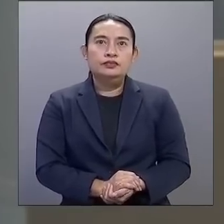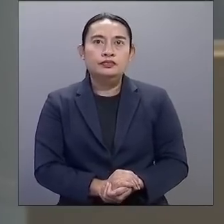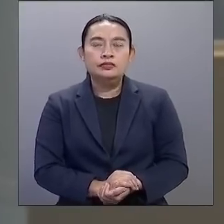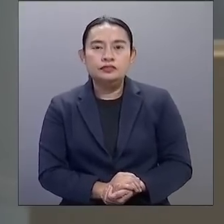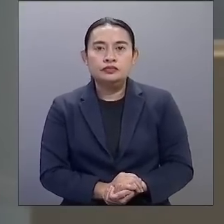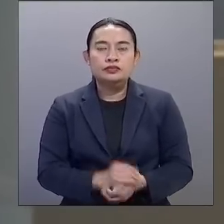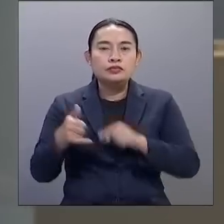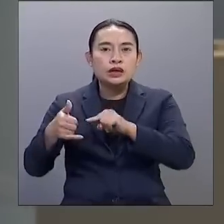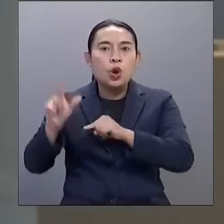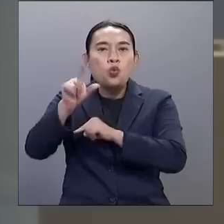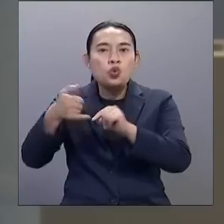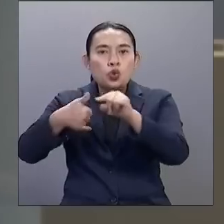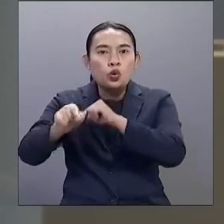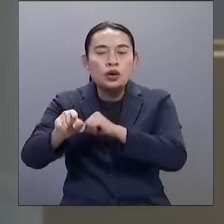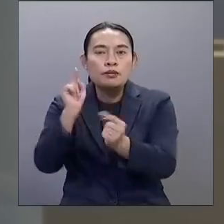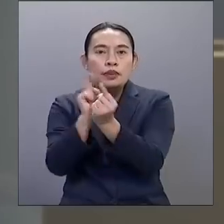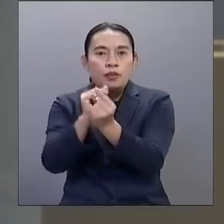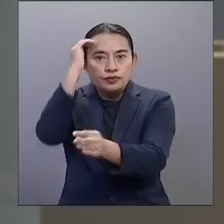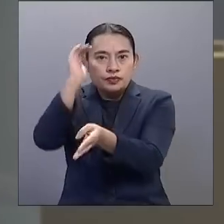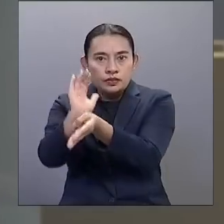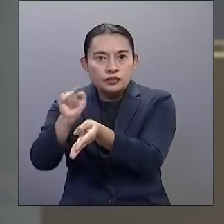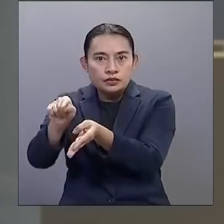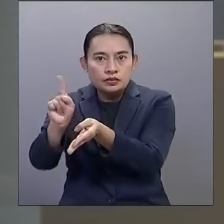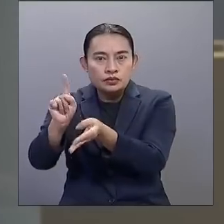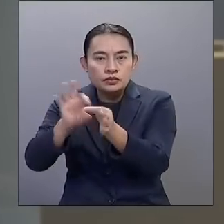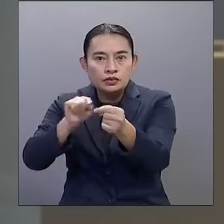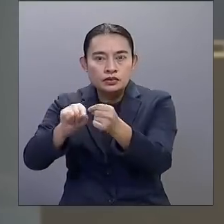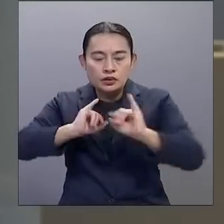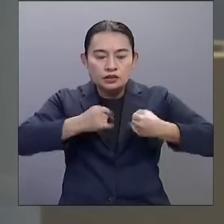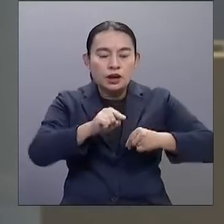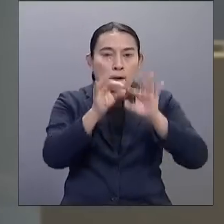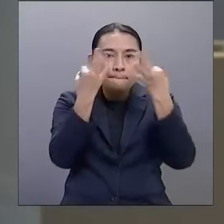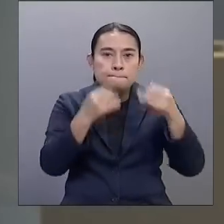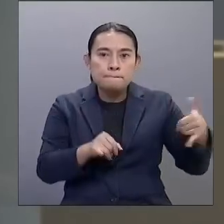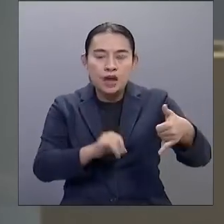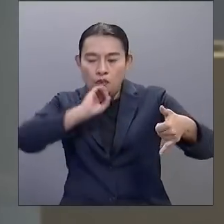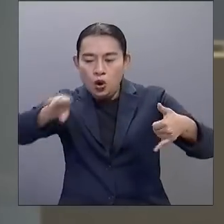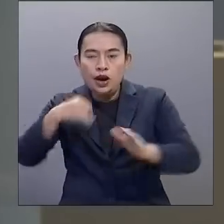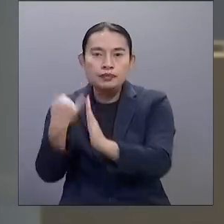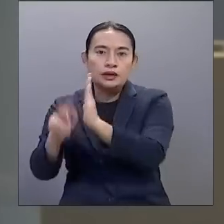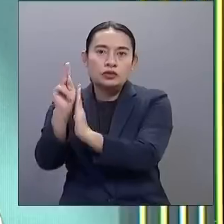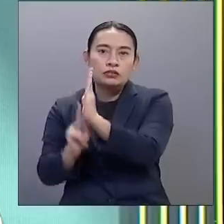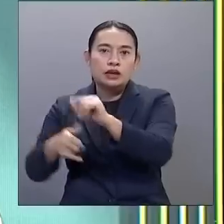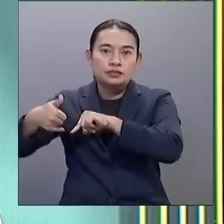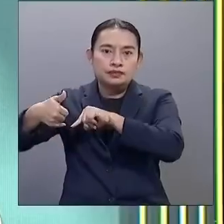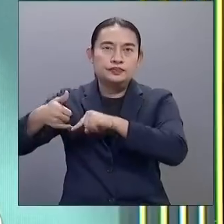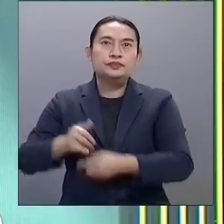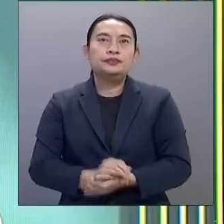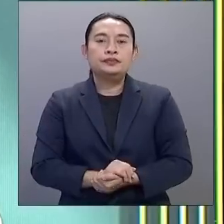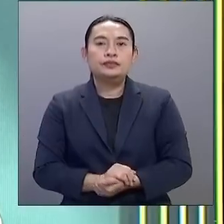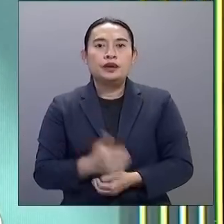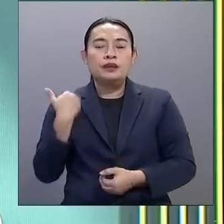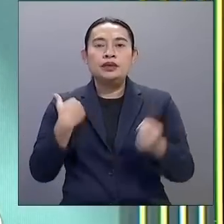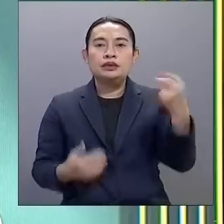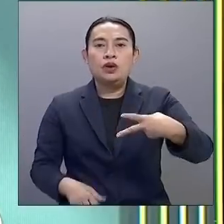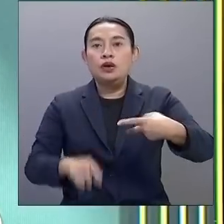ข้อกล่าวหาอันนี้เป็นข้อกล่าวหาที่ทางเจ้าของแมวเนี่ยเขาเป็นคนเรียกร้องหรือว่าเป็นความผิดตามกฎหมาย มันมี2ส่วนฮะส่วนที่1คือตาม